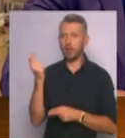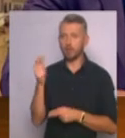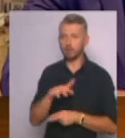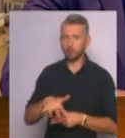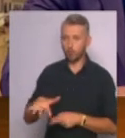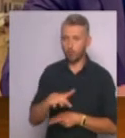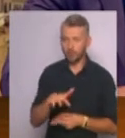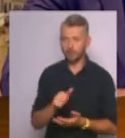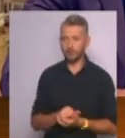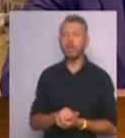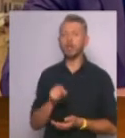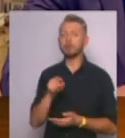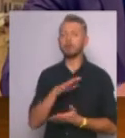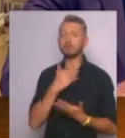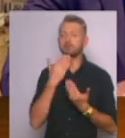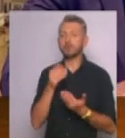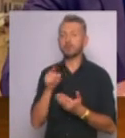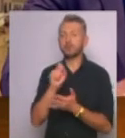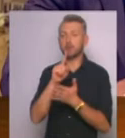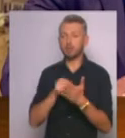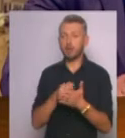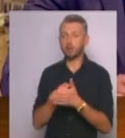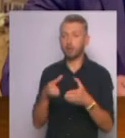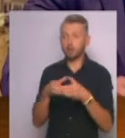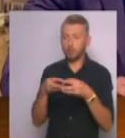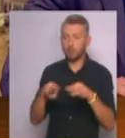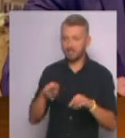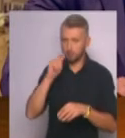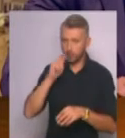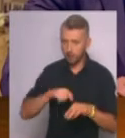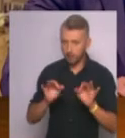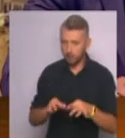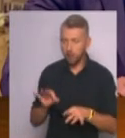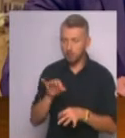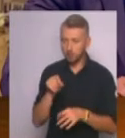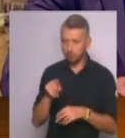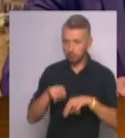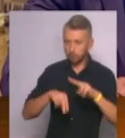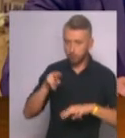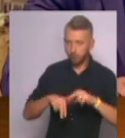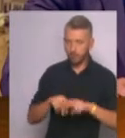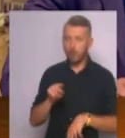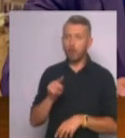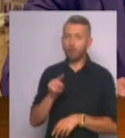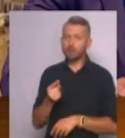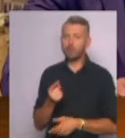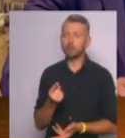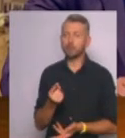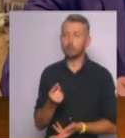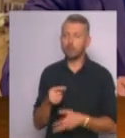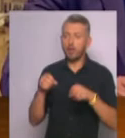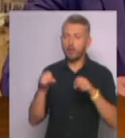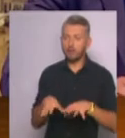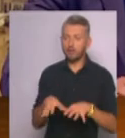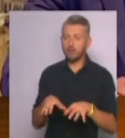площі. Ви зверталися з цим питанням до Кабінету міністрів України з приводу цієї побудови. Чому вирішили